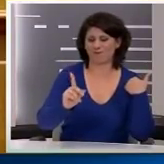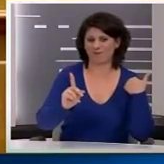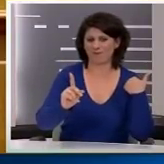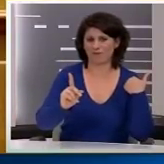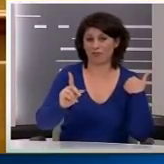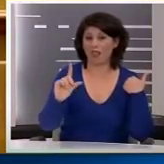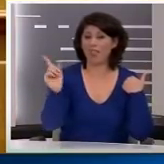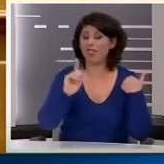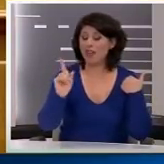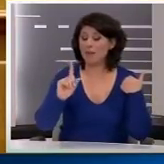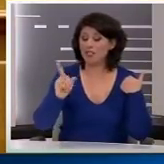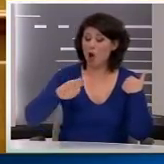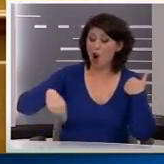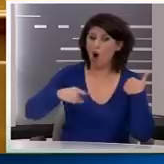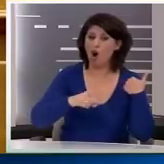Δεν είμαστε όλοι το ίδιο